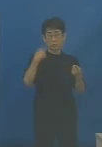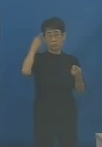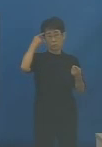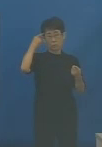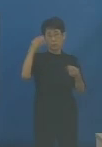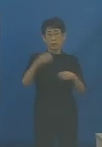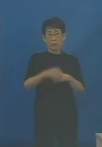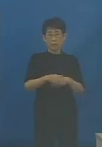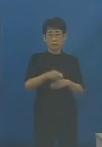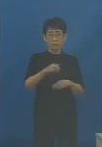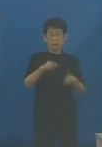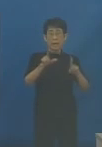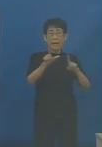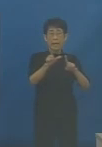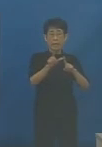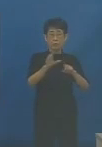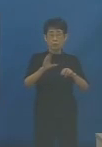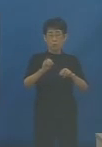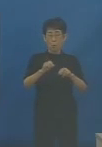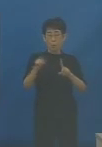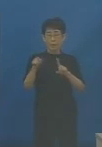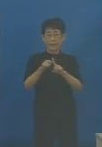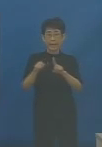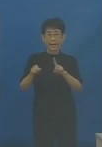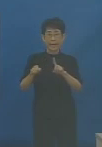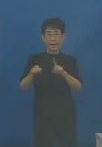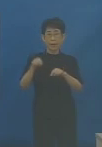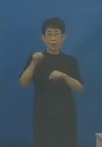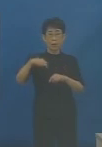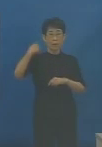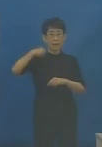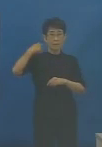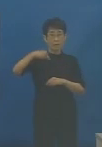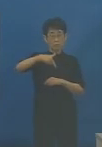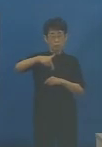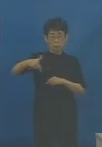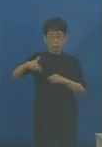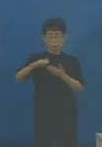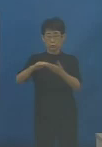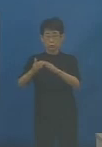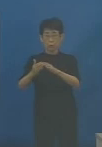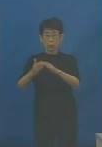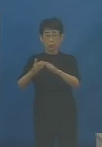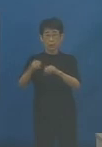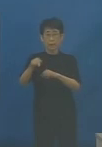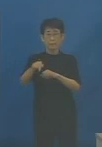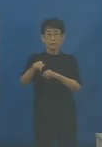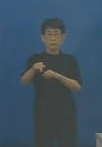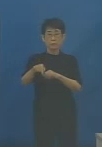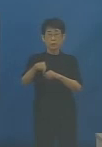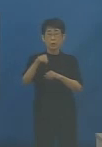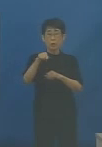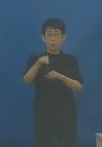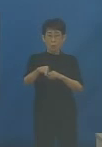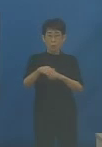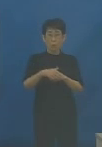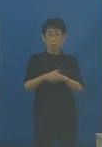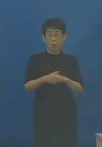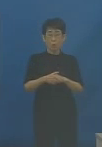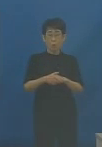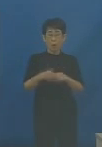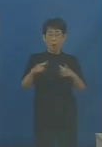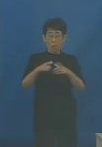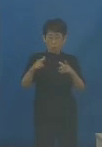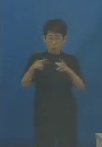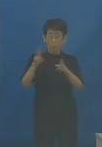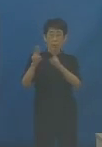NOK、さんですね、これ南部町の方でありますが、こちらは、トーショナルダンパーで の、 あの大手企業